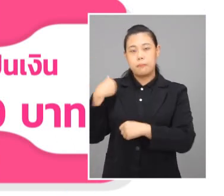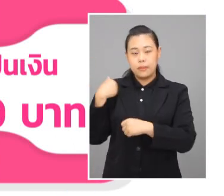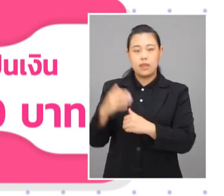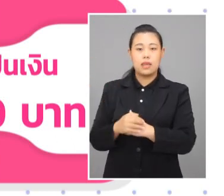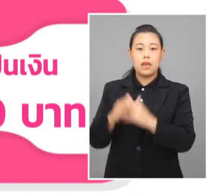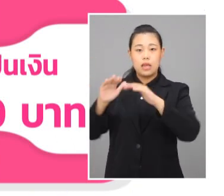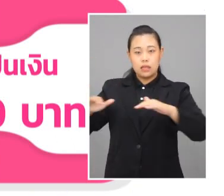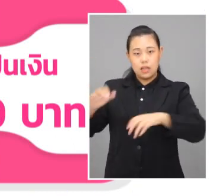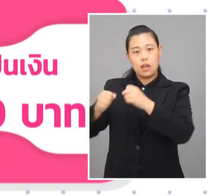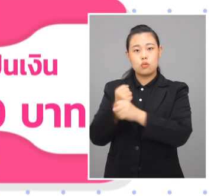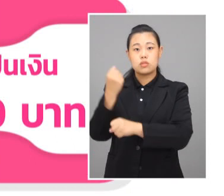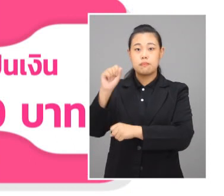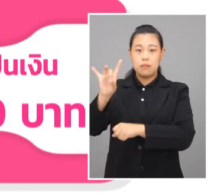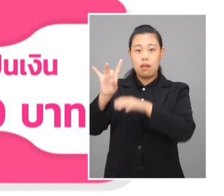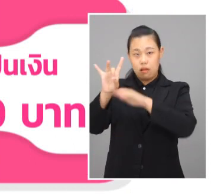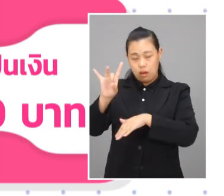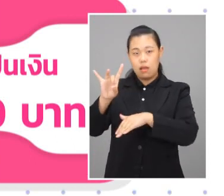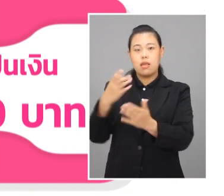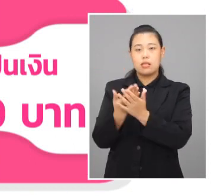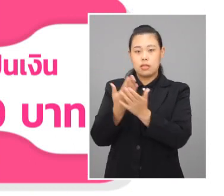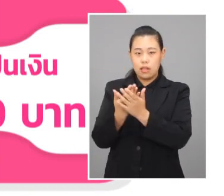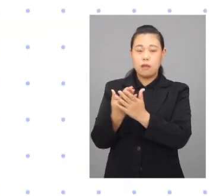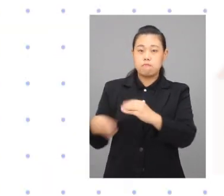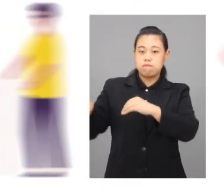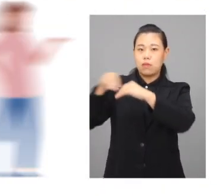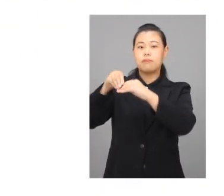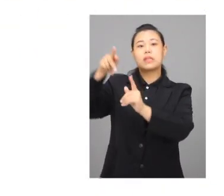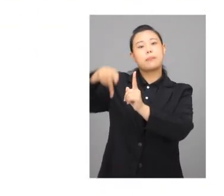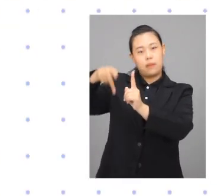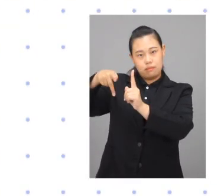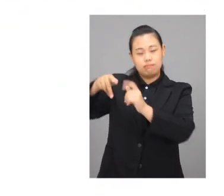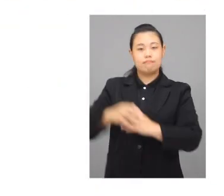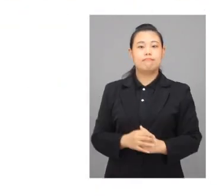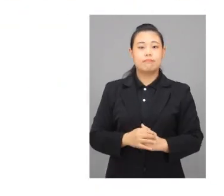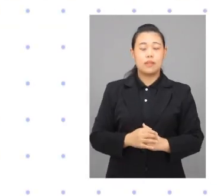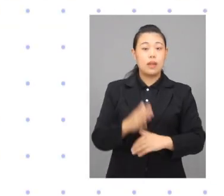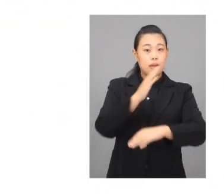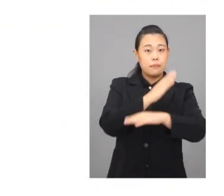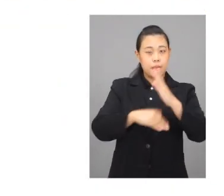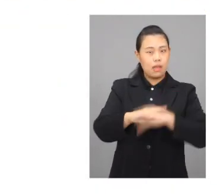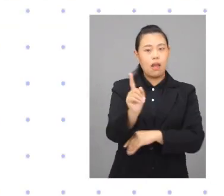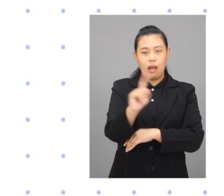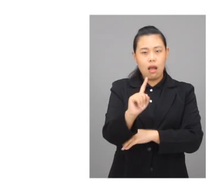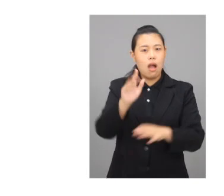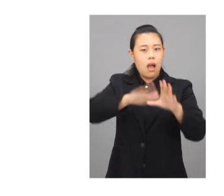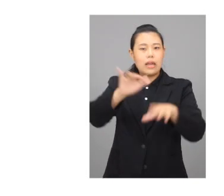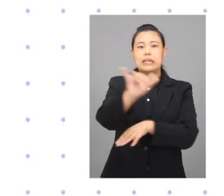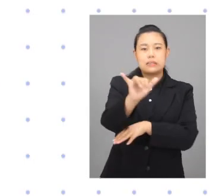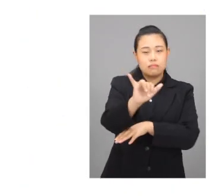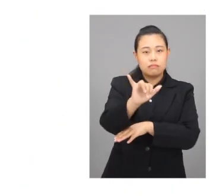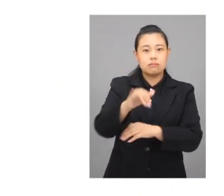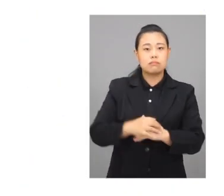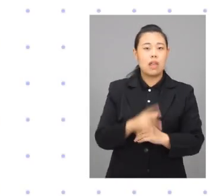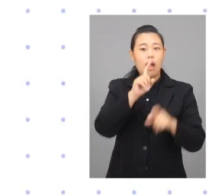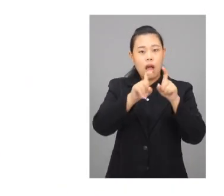จะปรับเพิ่มเบี้ยความพิการจาก800บาทเป็น 1,000 บาทคนพิการท่านใดที่ยังไม่ได้ลงทะเบียนรับเบี้ยคนพิการให้ติดต่อส